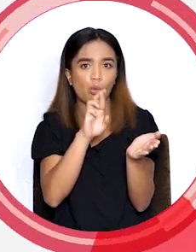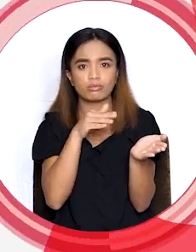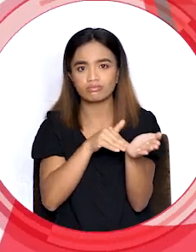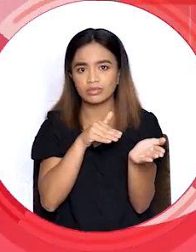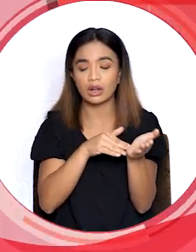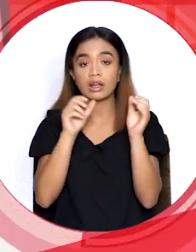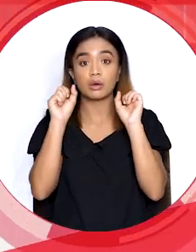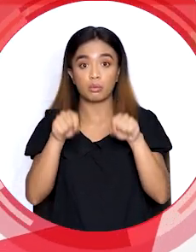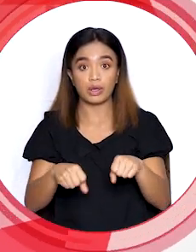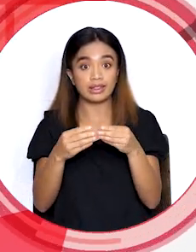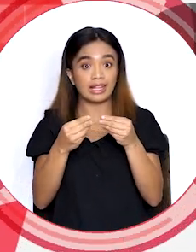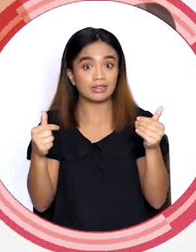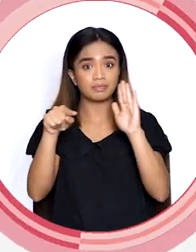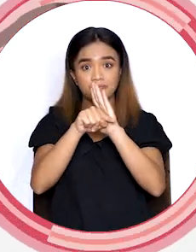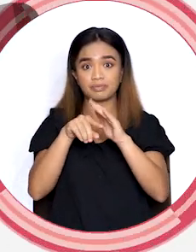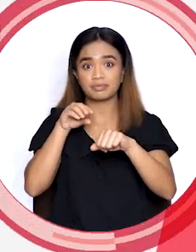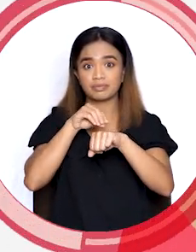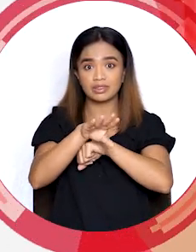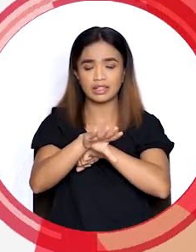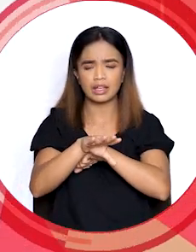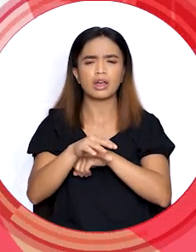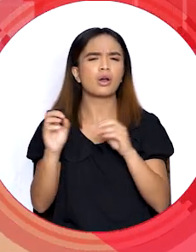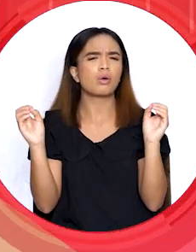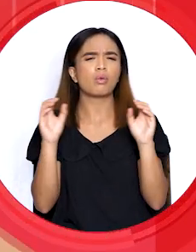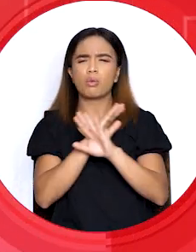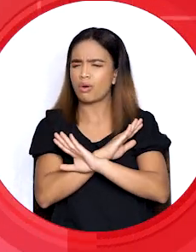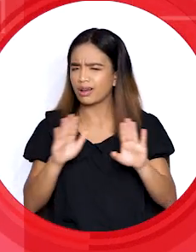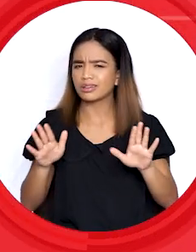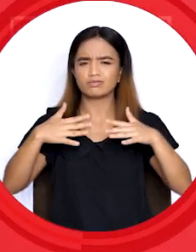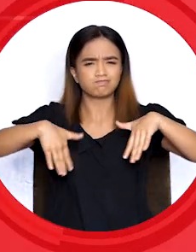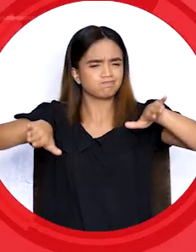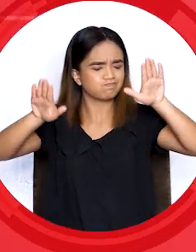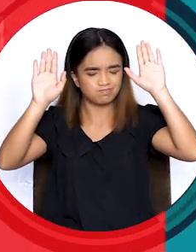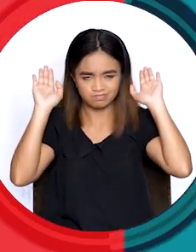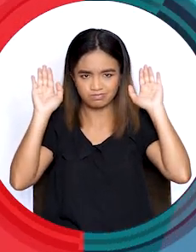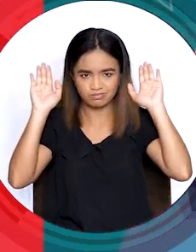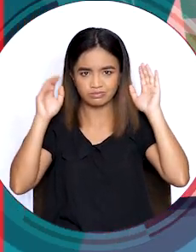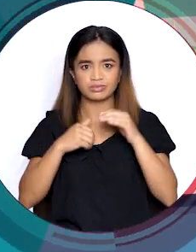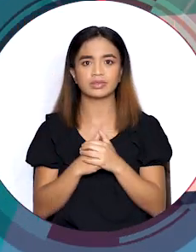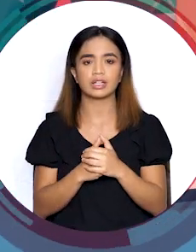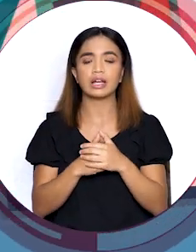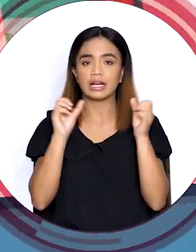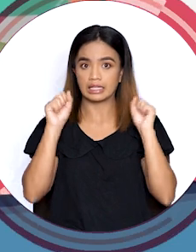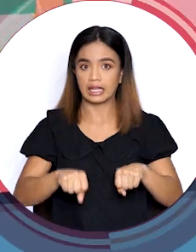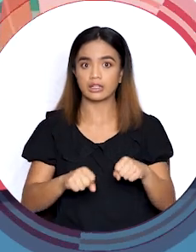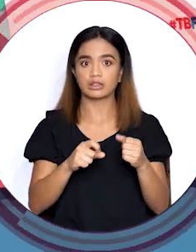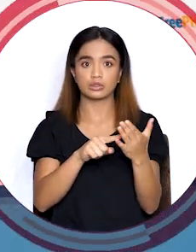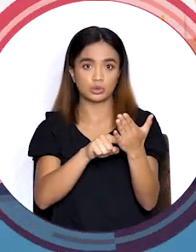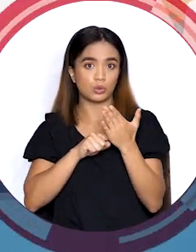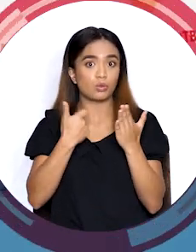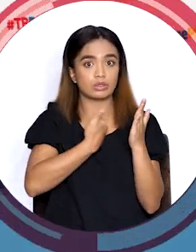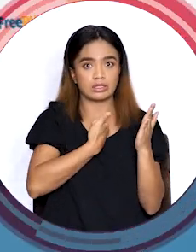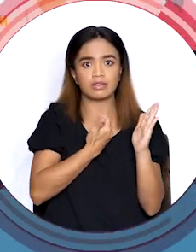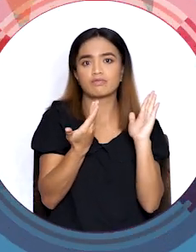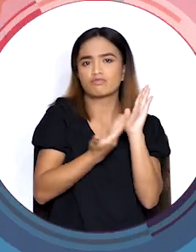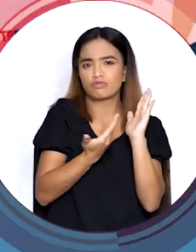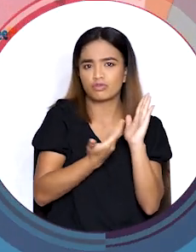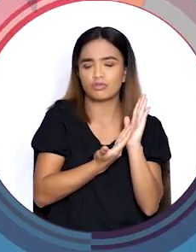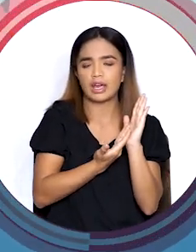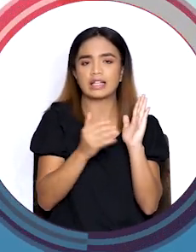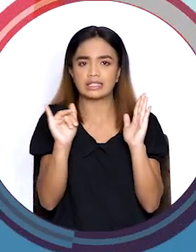partner, nurse o doktor. Nalulunasan ang mga side effects na ito kaya huwag kang susuko, huwag kang